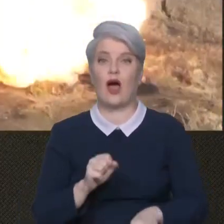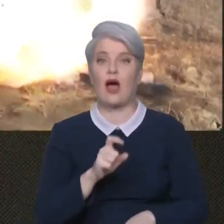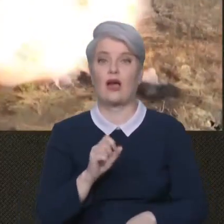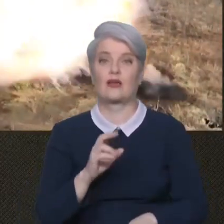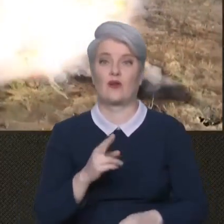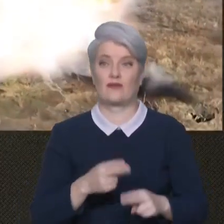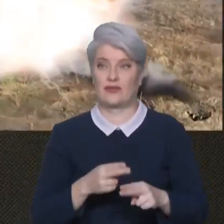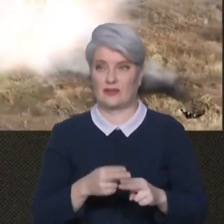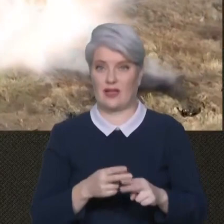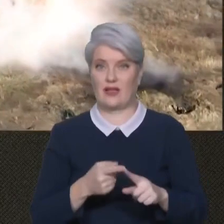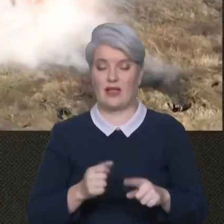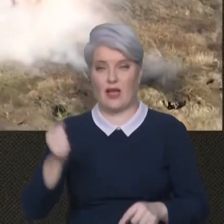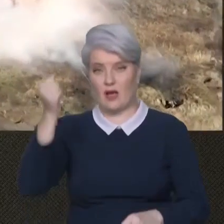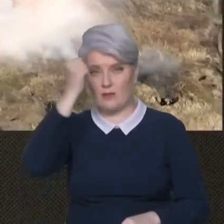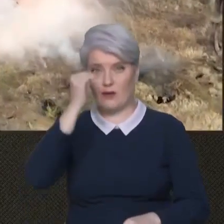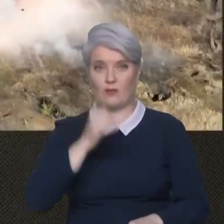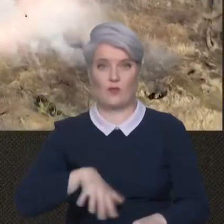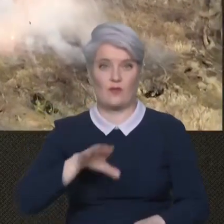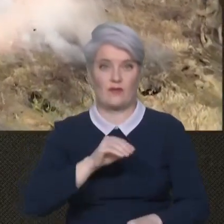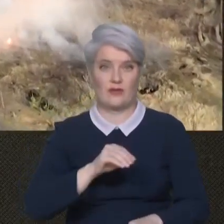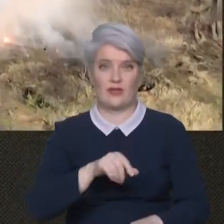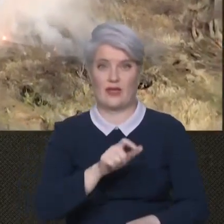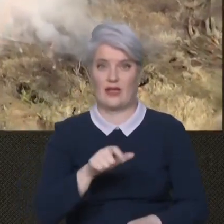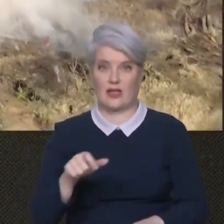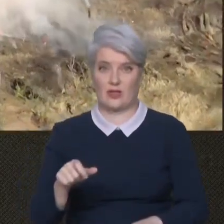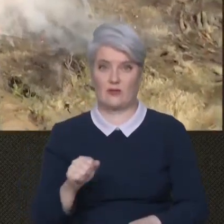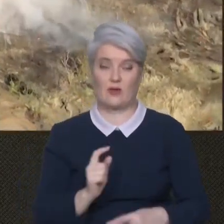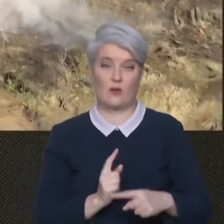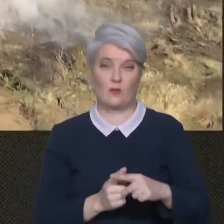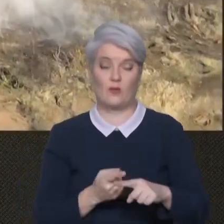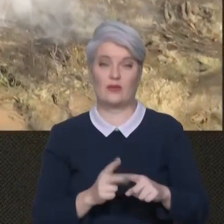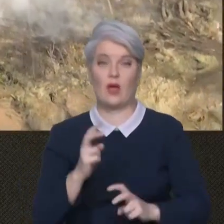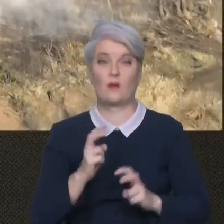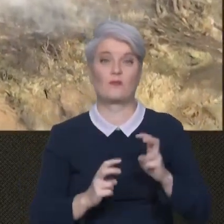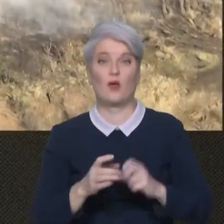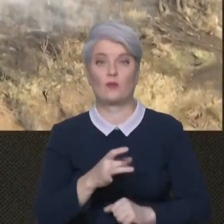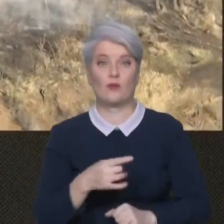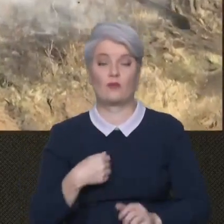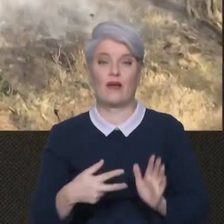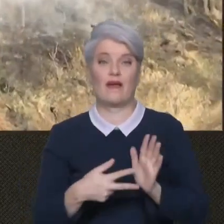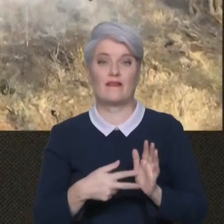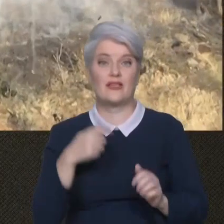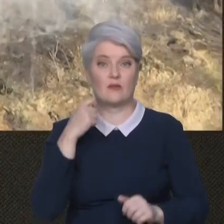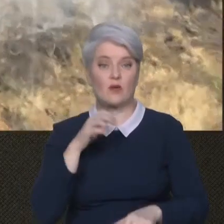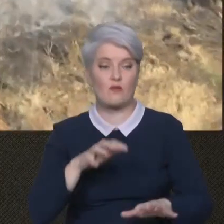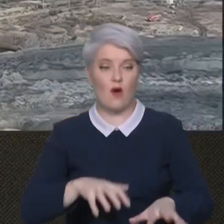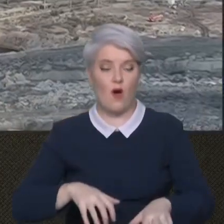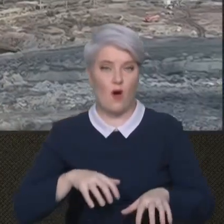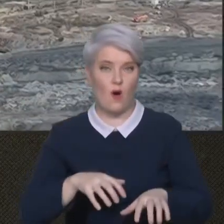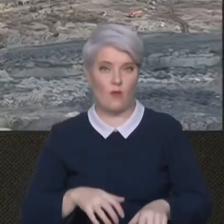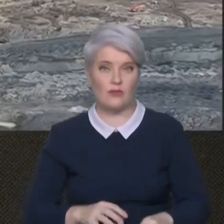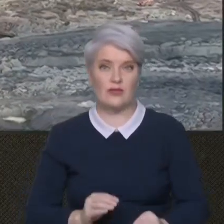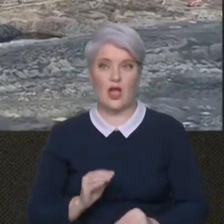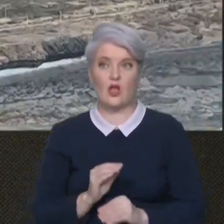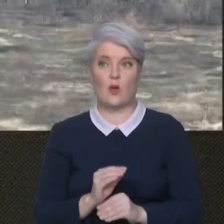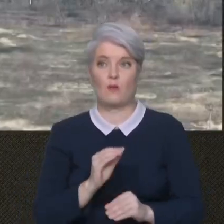в пам'яті, я гадаю, всіх наших глядачів. Але при тому це ще й промзона, де ми 8 років окопувались, де ми 8 років